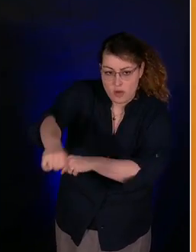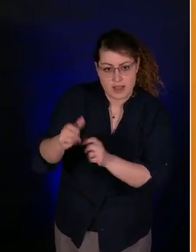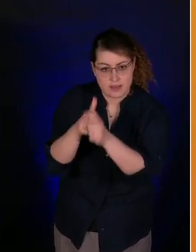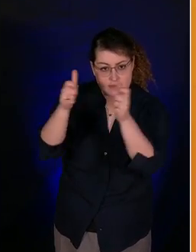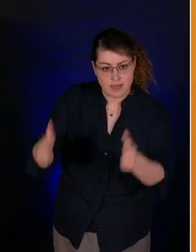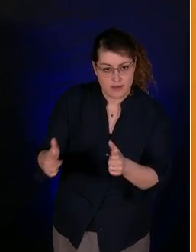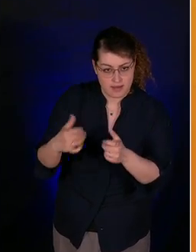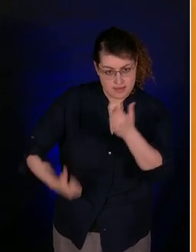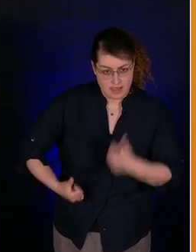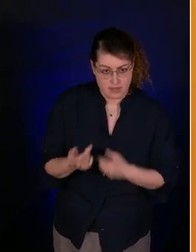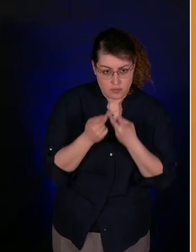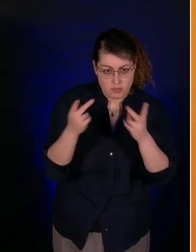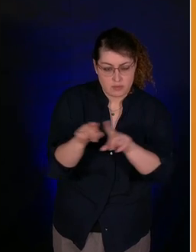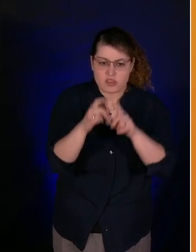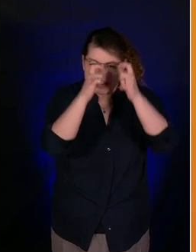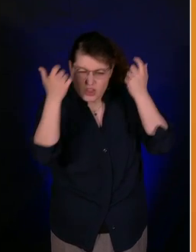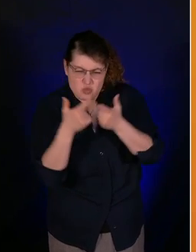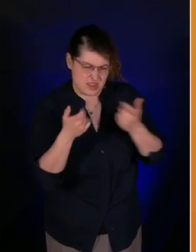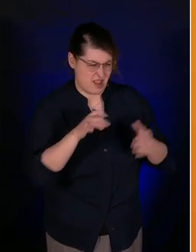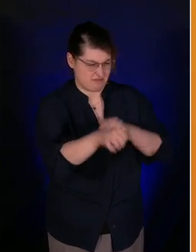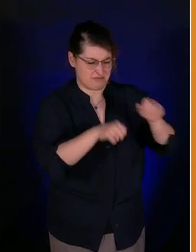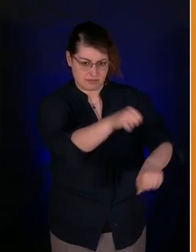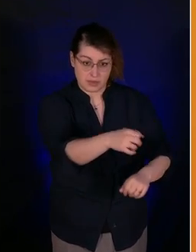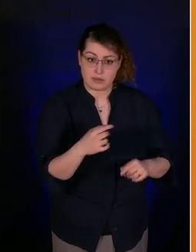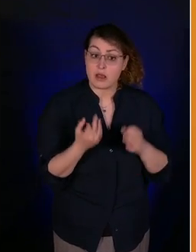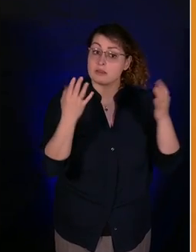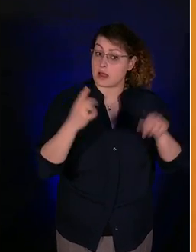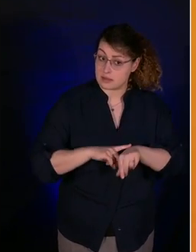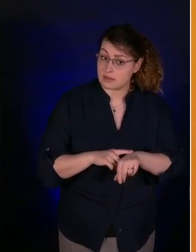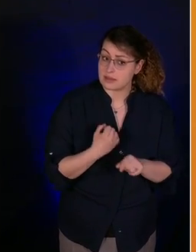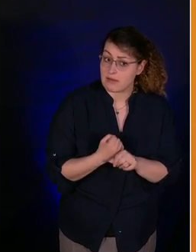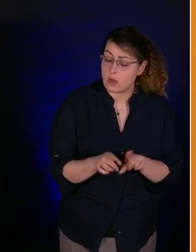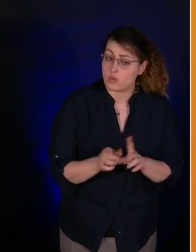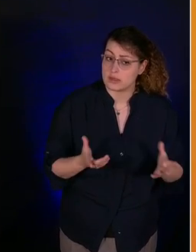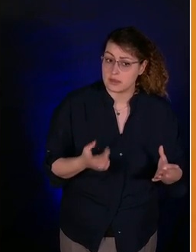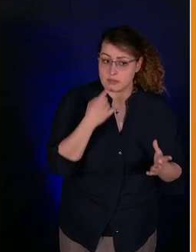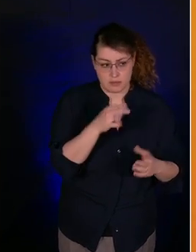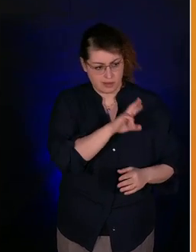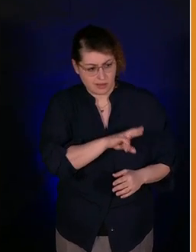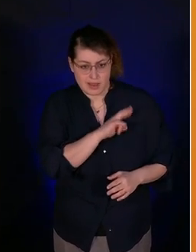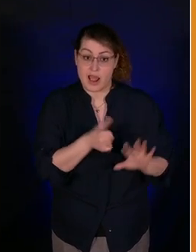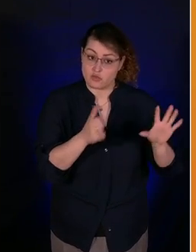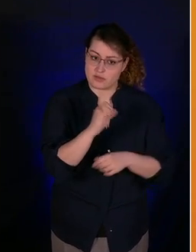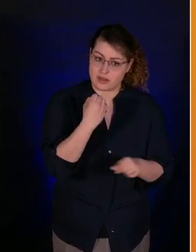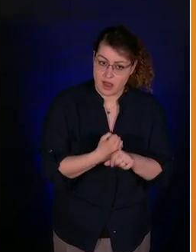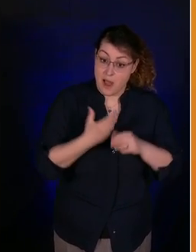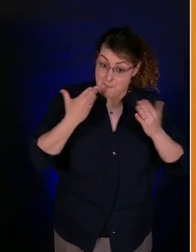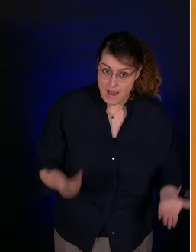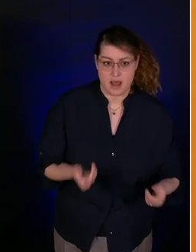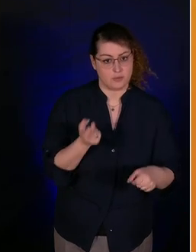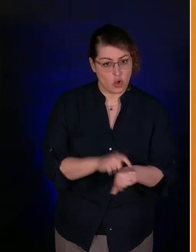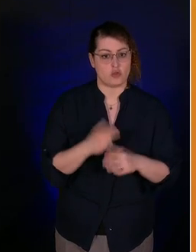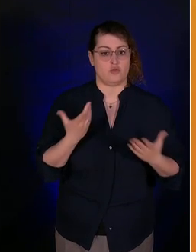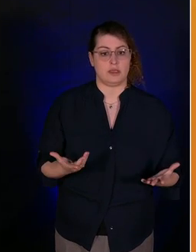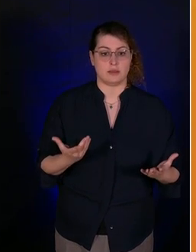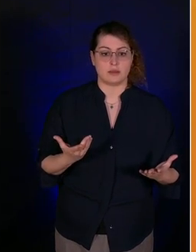par des agents sous statut, la réduction du temps de travail, à commencer par un retour à une retraite à 60 ans, maintenant, tout de suite, que nous allons